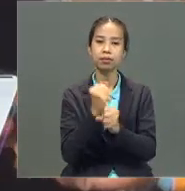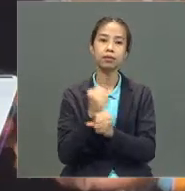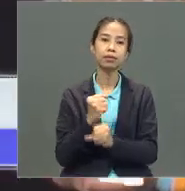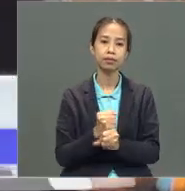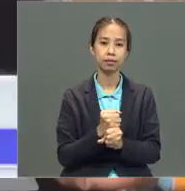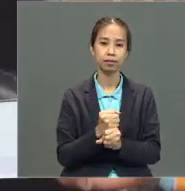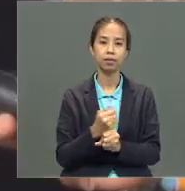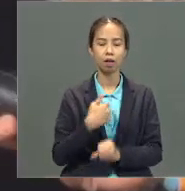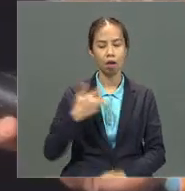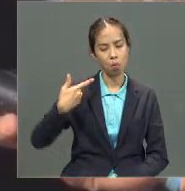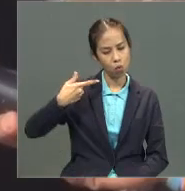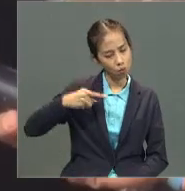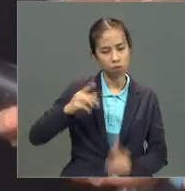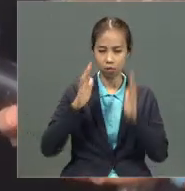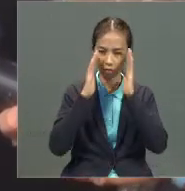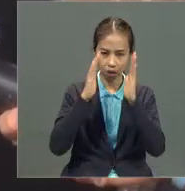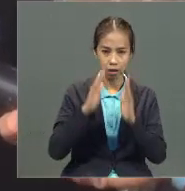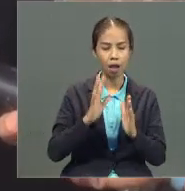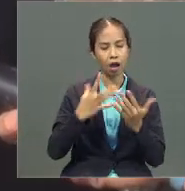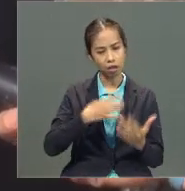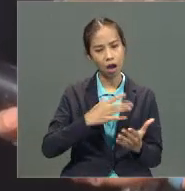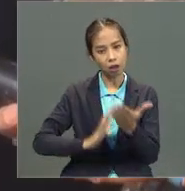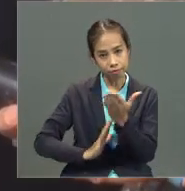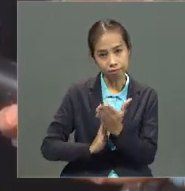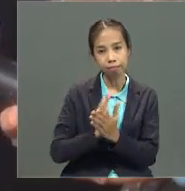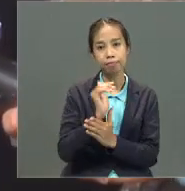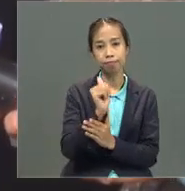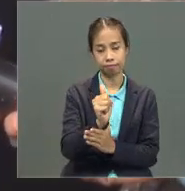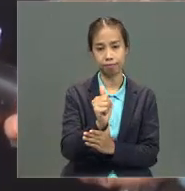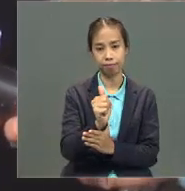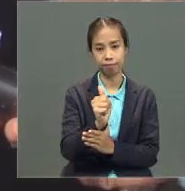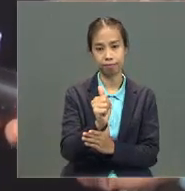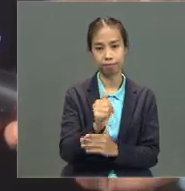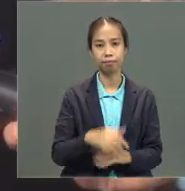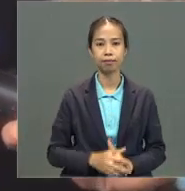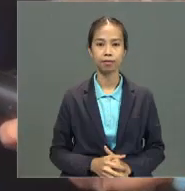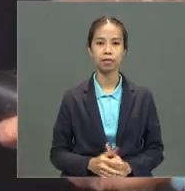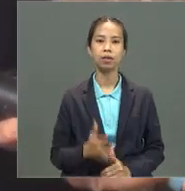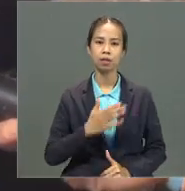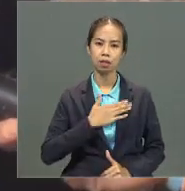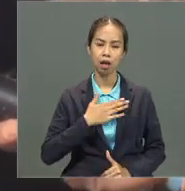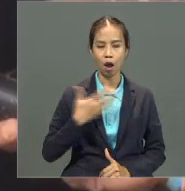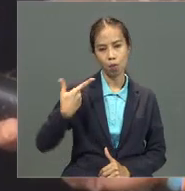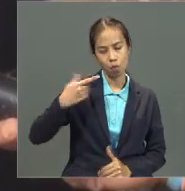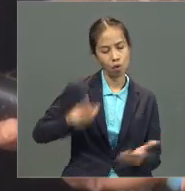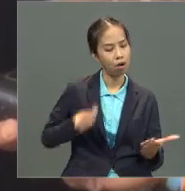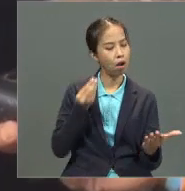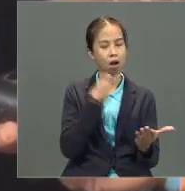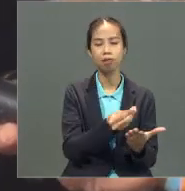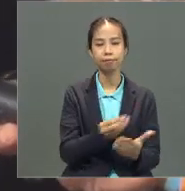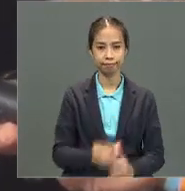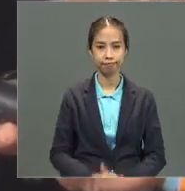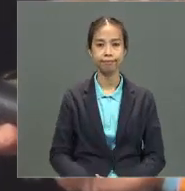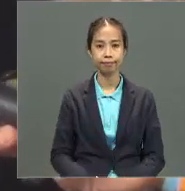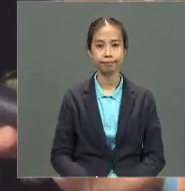กิดประโยชน์แล้วก็ให้ประสบความสำเร็จกับพี่น้องประชาชนแล้วก็ประเทศชาติที่จะได้รับประโยชน์จากการทำงาน